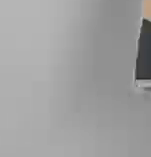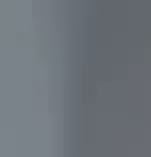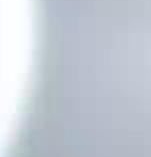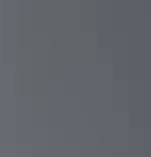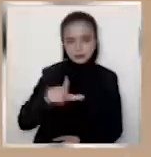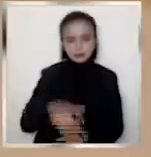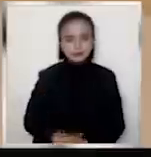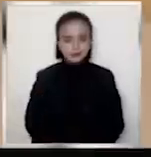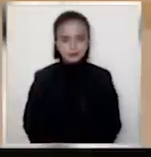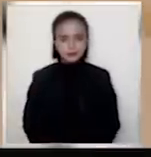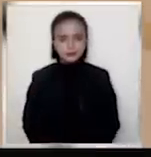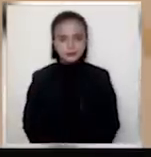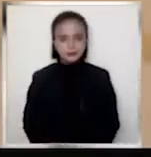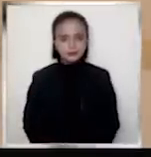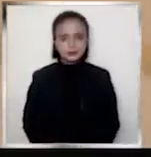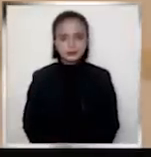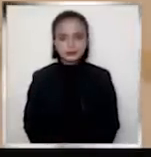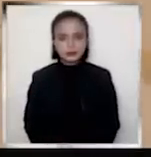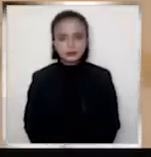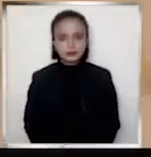Katatibayan.